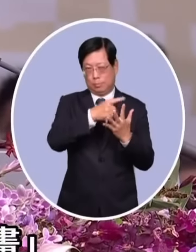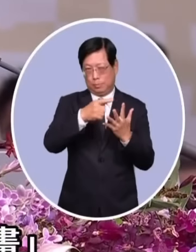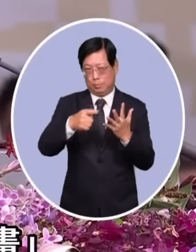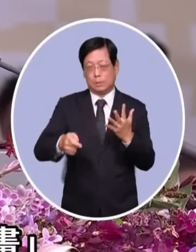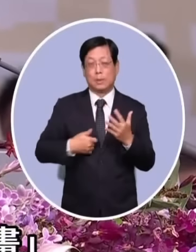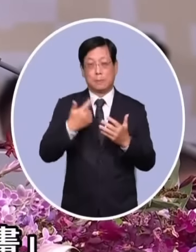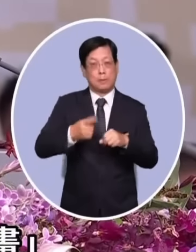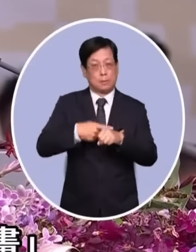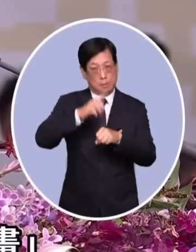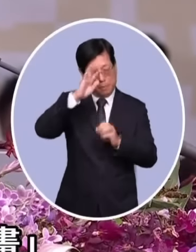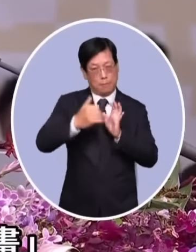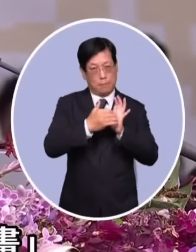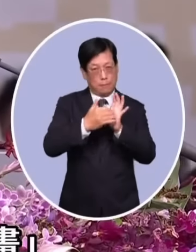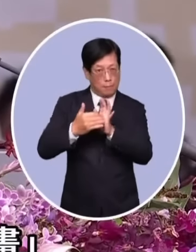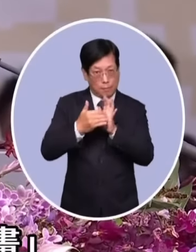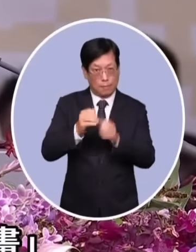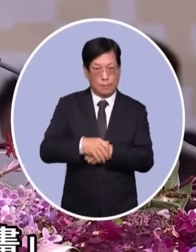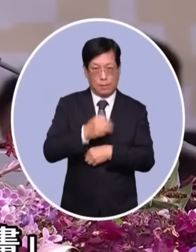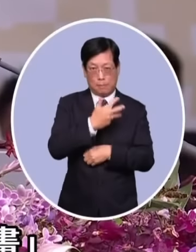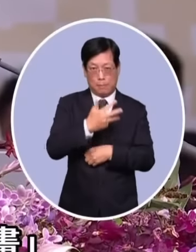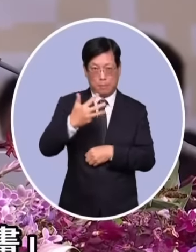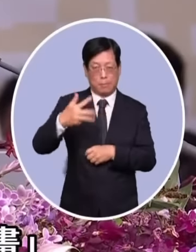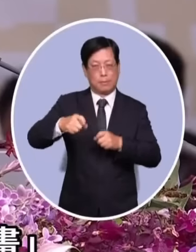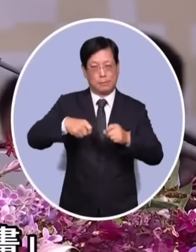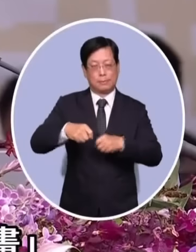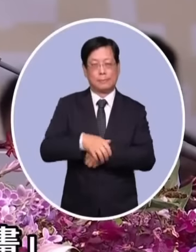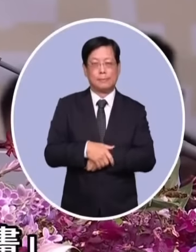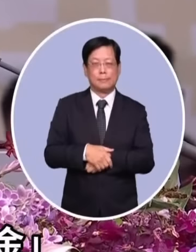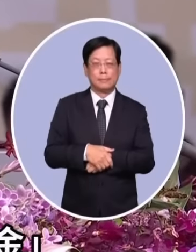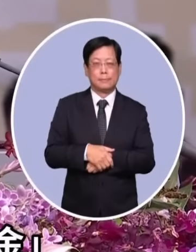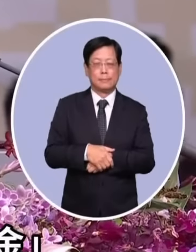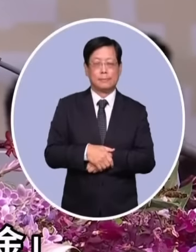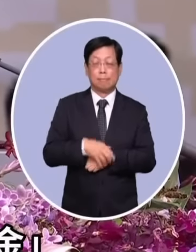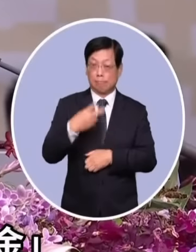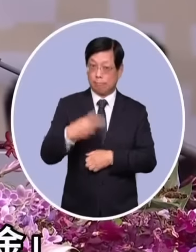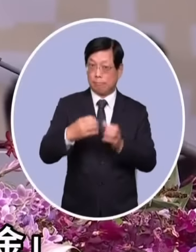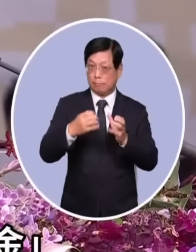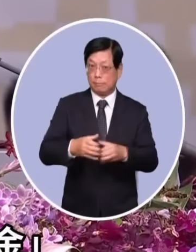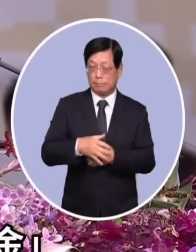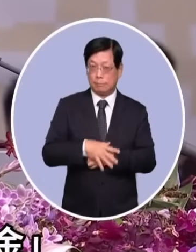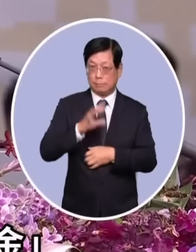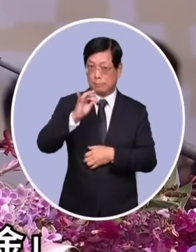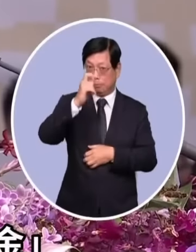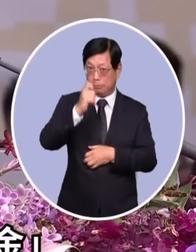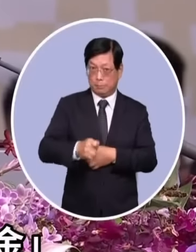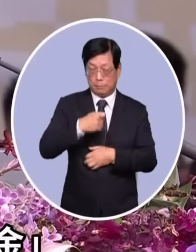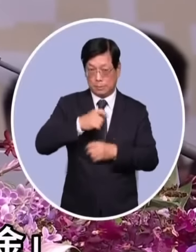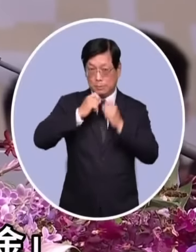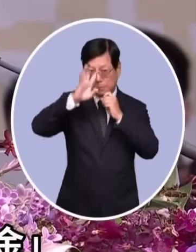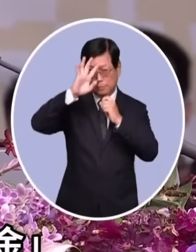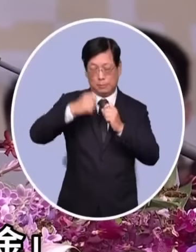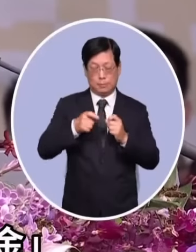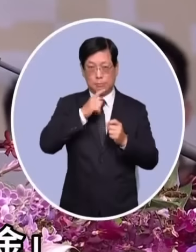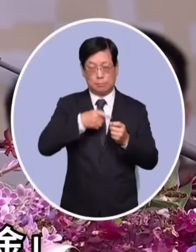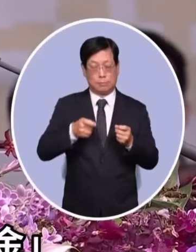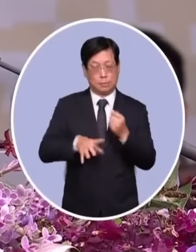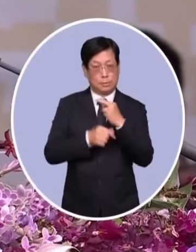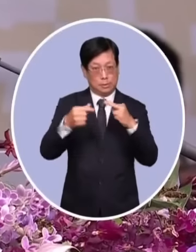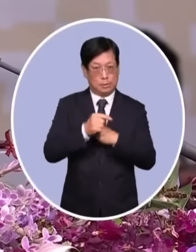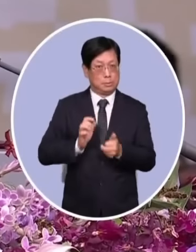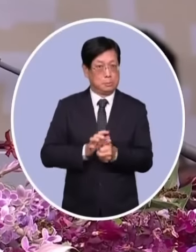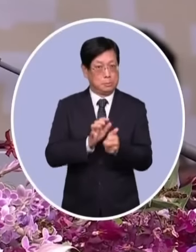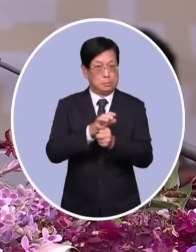性病防治的888计划。我们也要成立百亿癌症新药基金，推